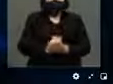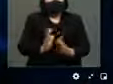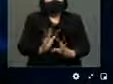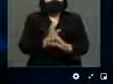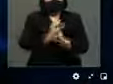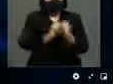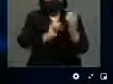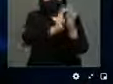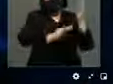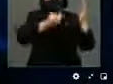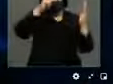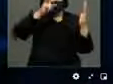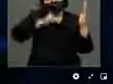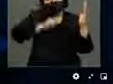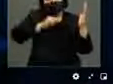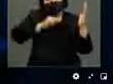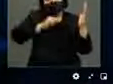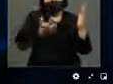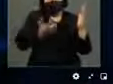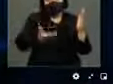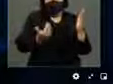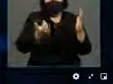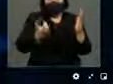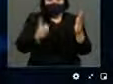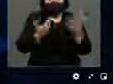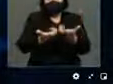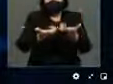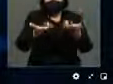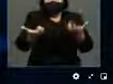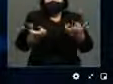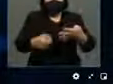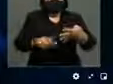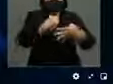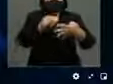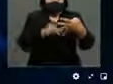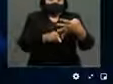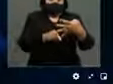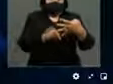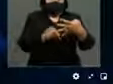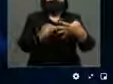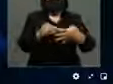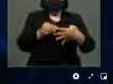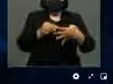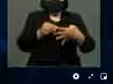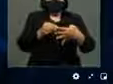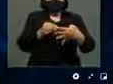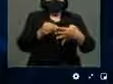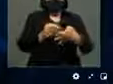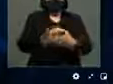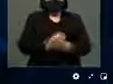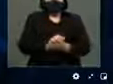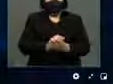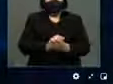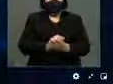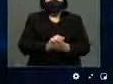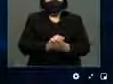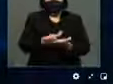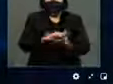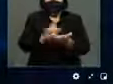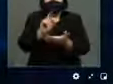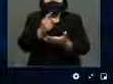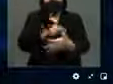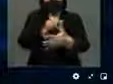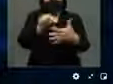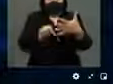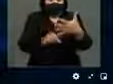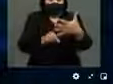ทั้งประเทศนะครับก็มีแบ่งเป็น4ขั้นก็คือใน5ขั้นครับก็คือมากกว่า100ร